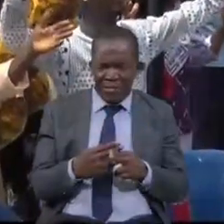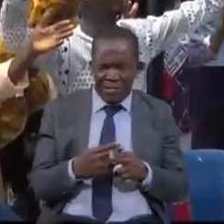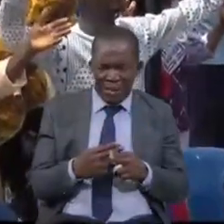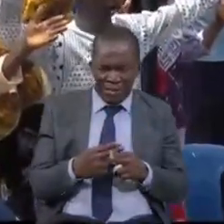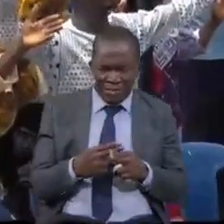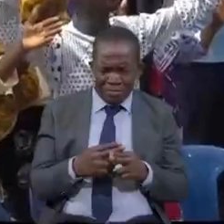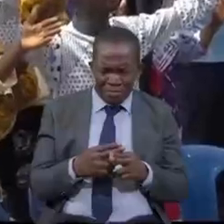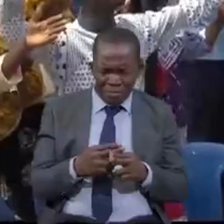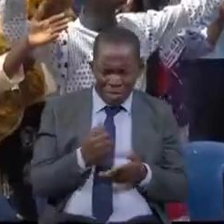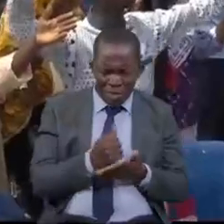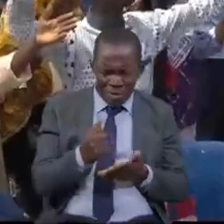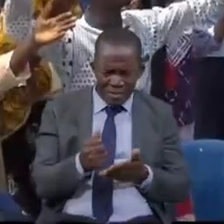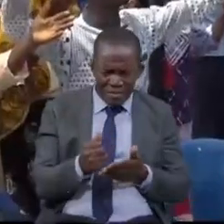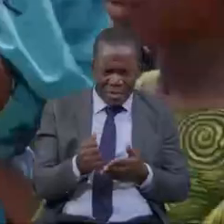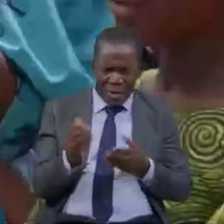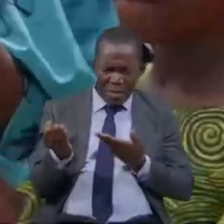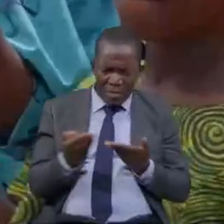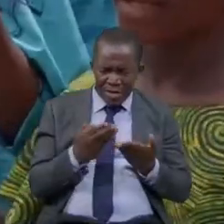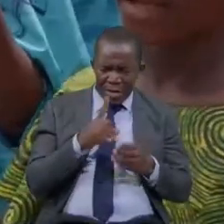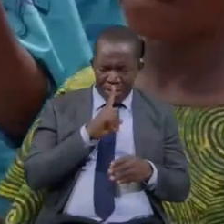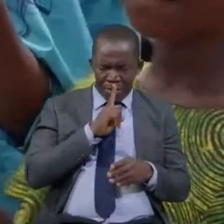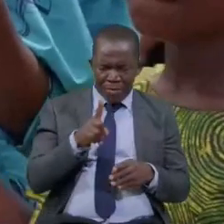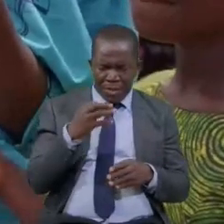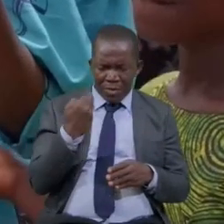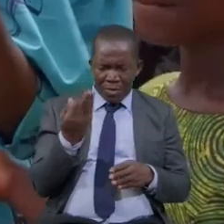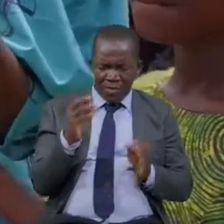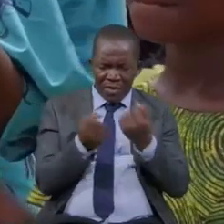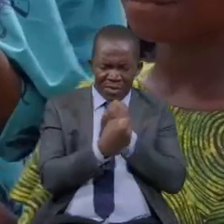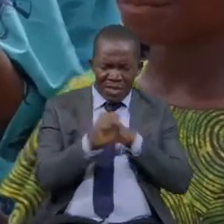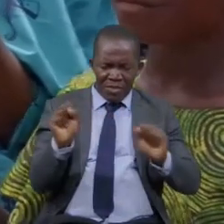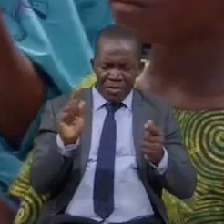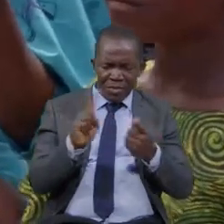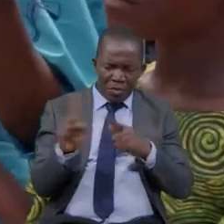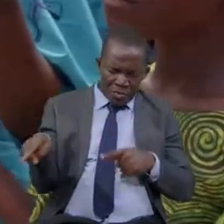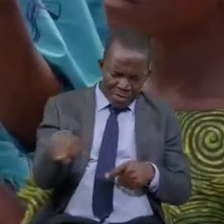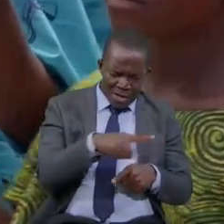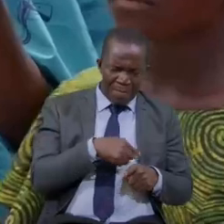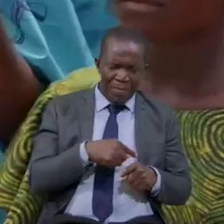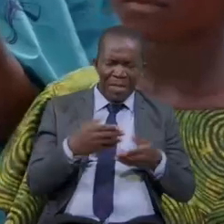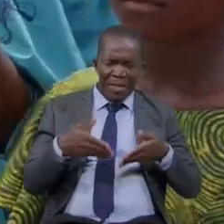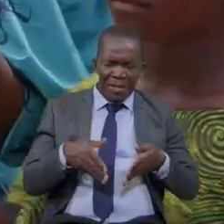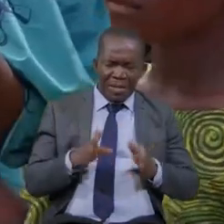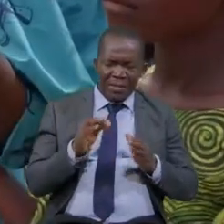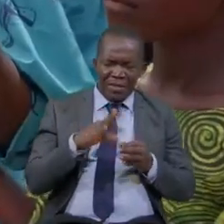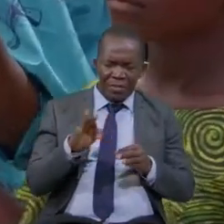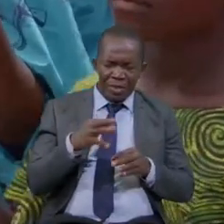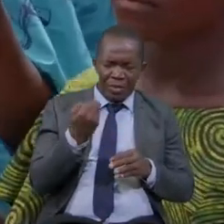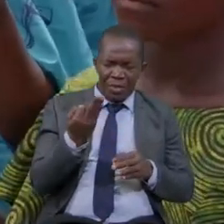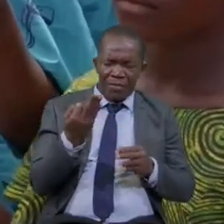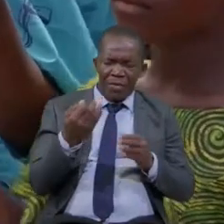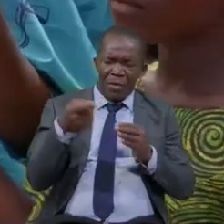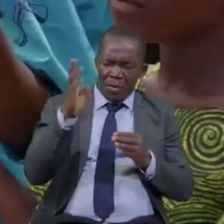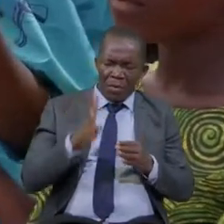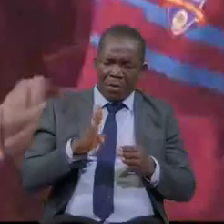Apporte l'assurance du salut dans leur cœur. Que l'Esprit de Dieu rende témoignage à leur cœur que leurs péchés